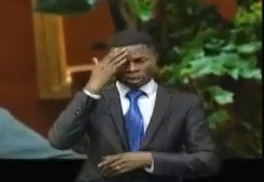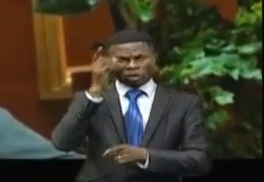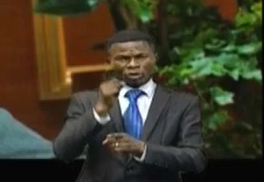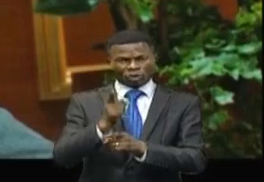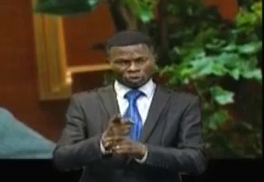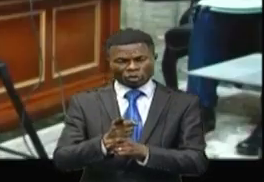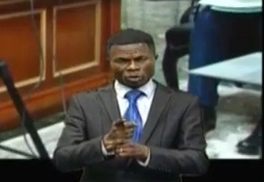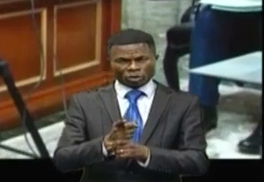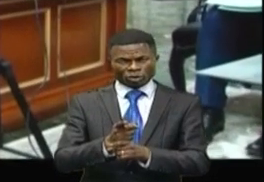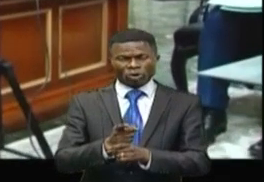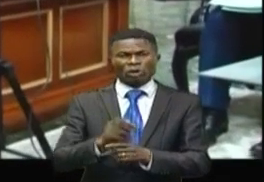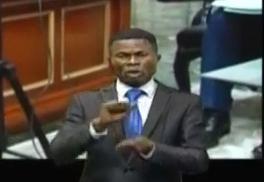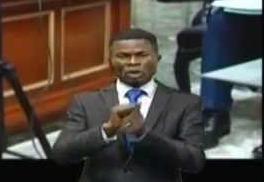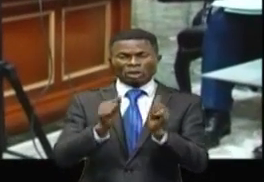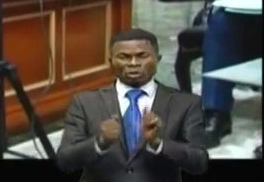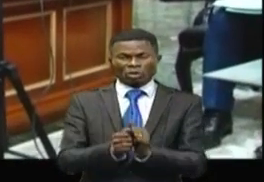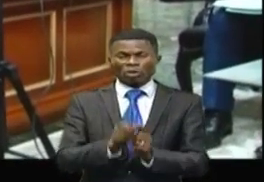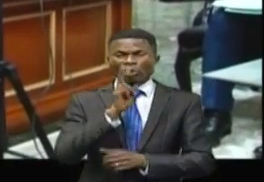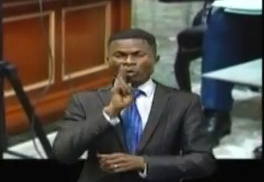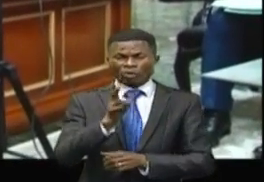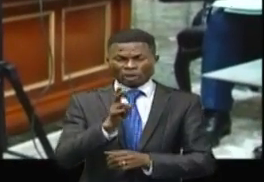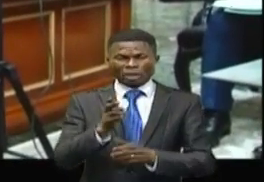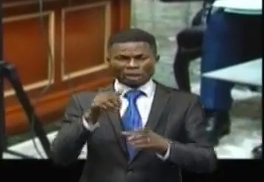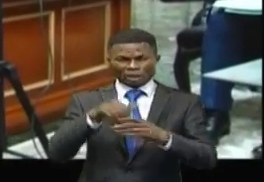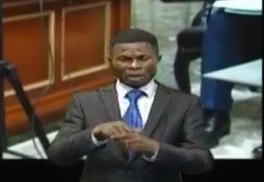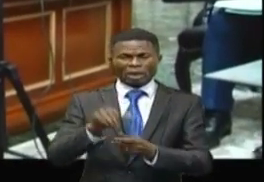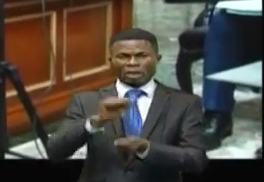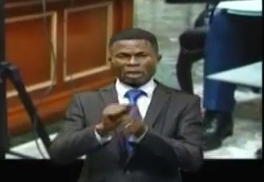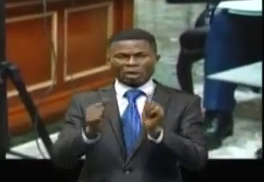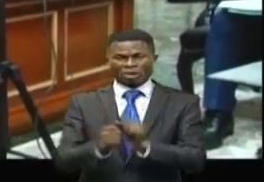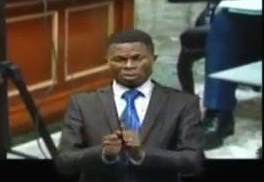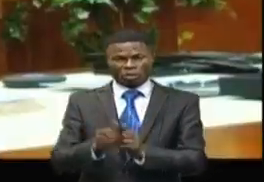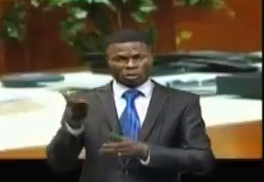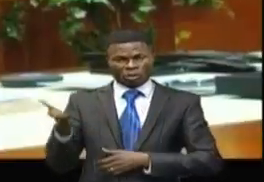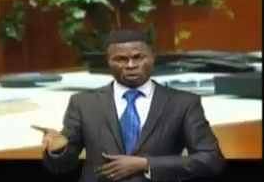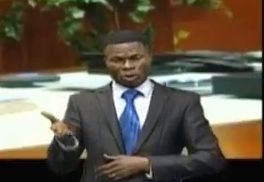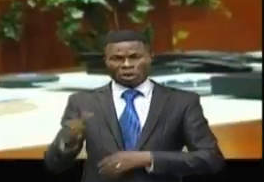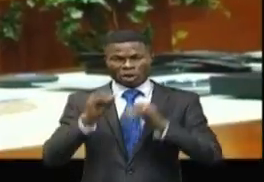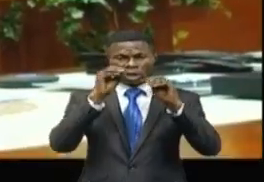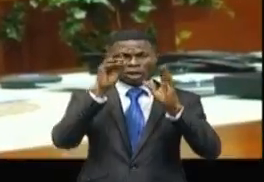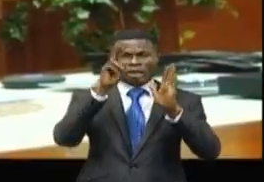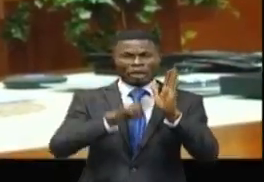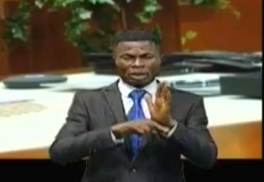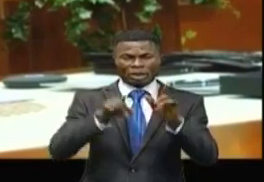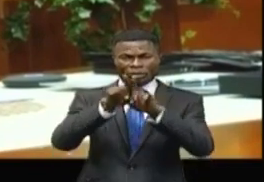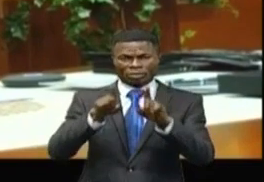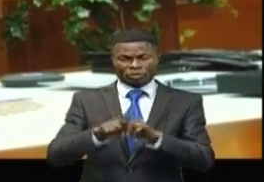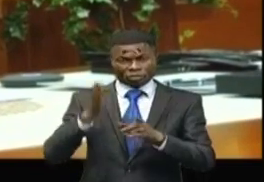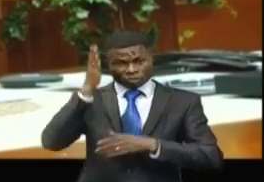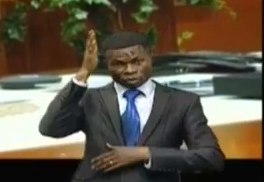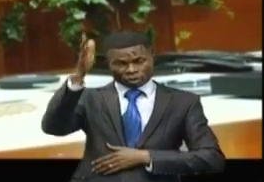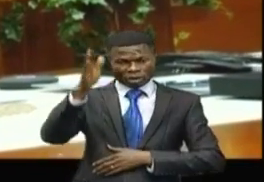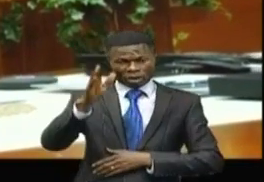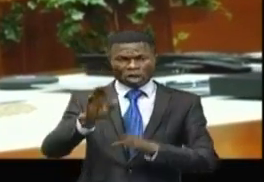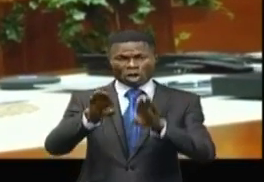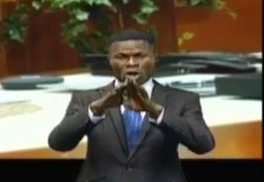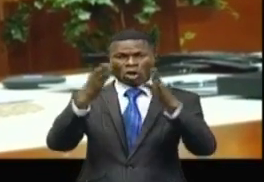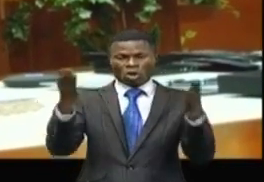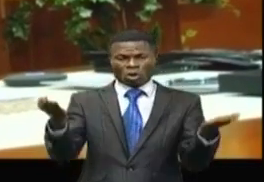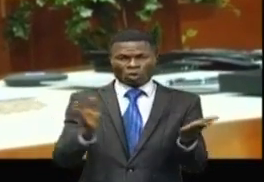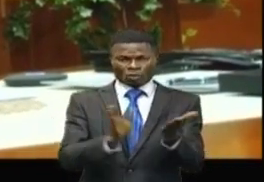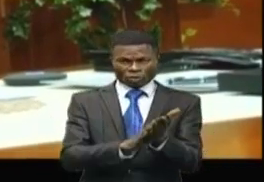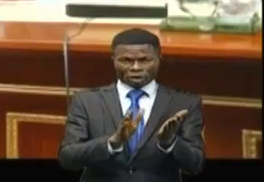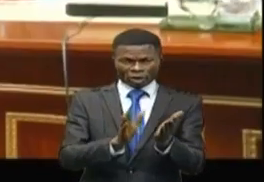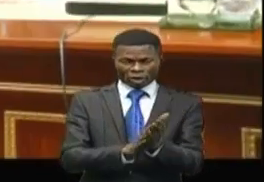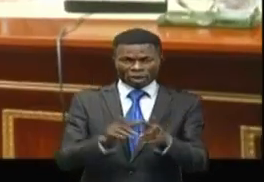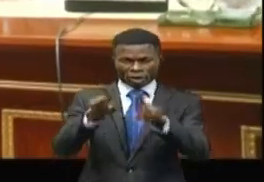la sérénité règne dans les secteurs aussi bien de l'enseignement dans la perspective de la rentrée que dans les secteurs